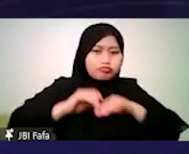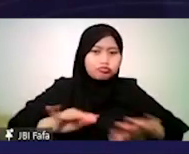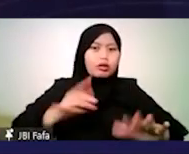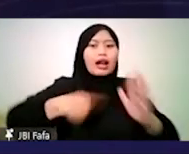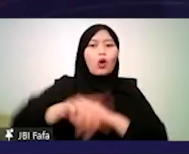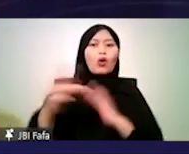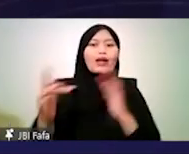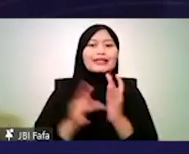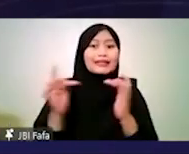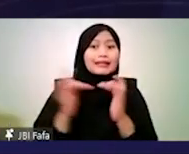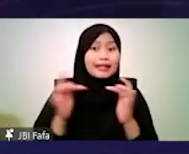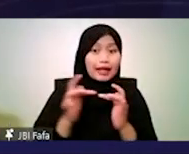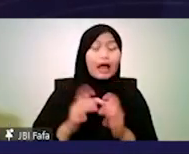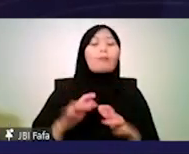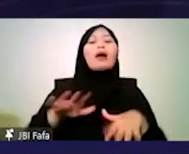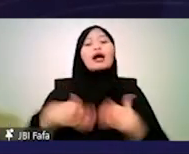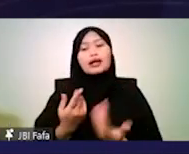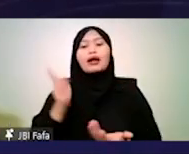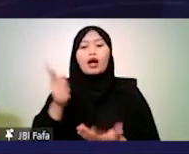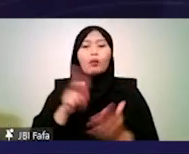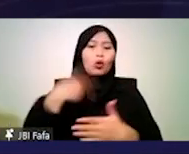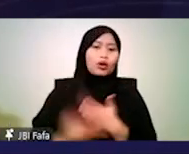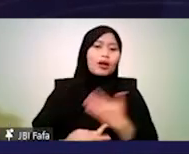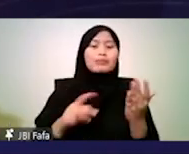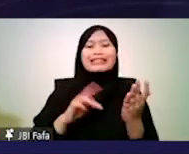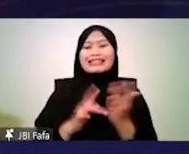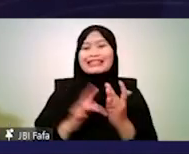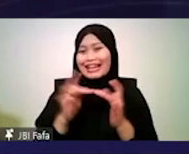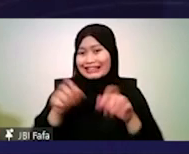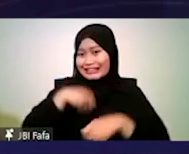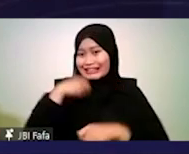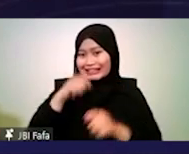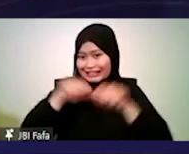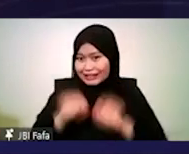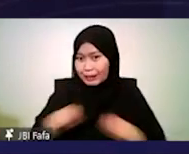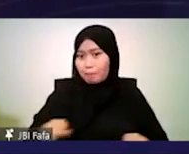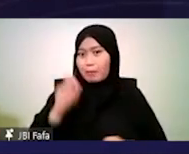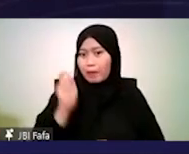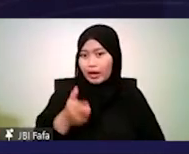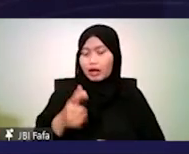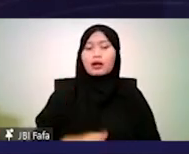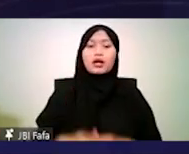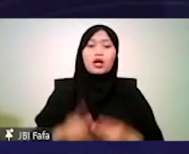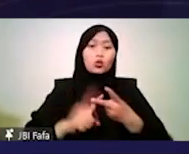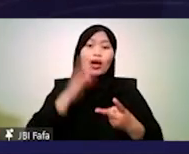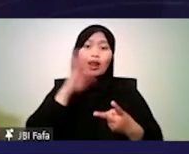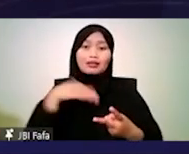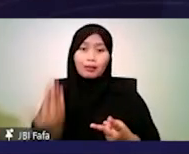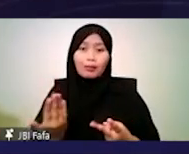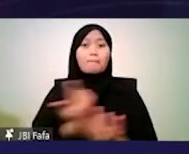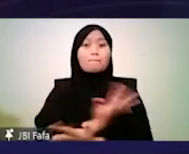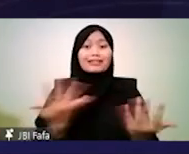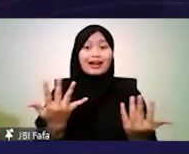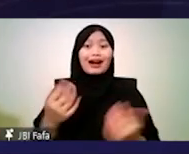merayap kita melakukan pijit realisasi sistem member yang kedua karena penduduk kita sudah banyak